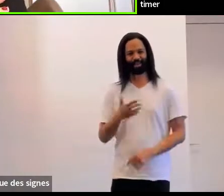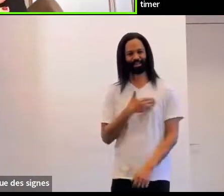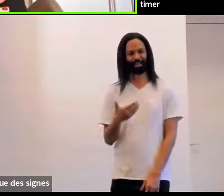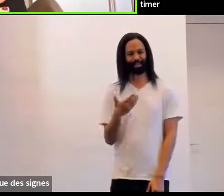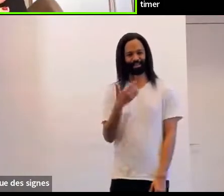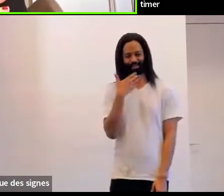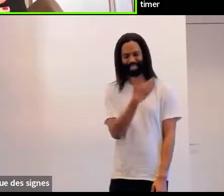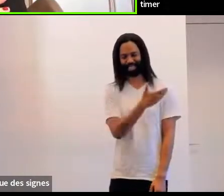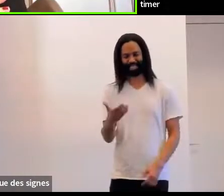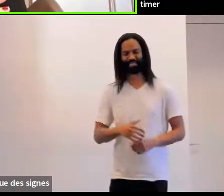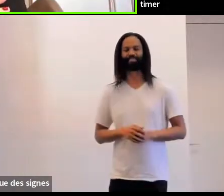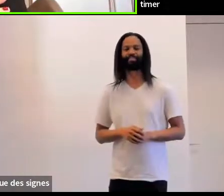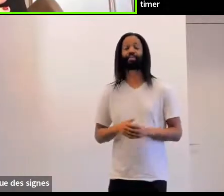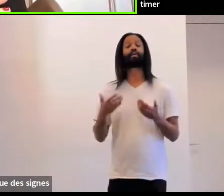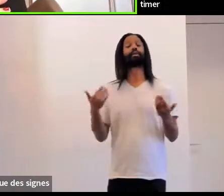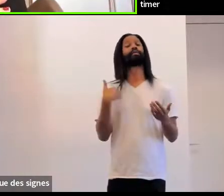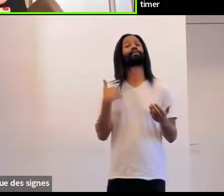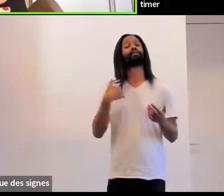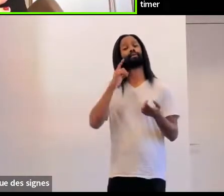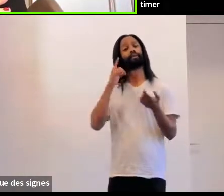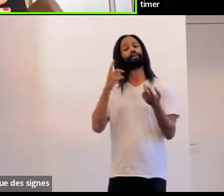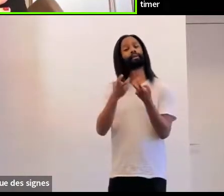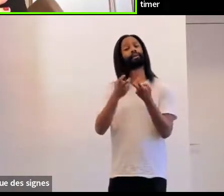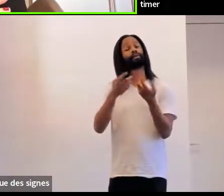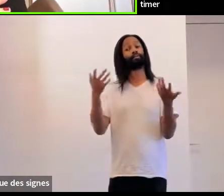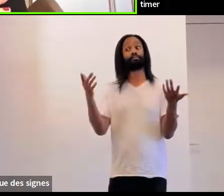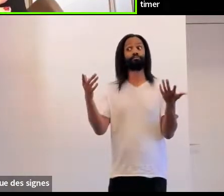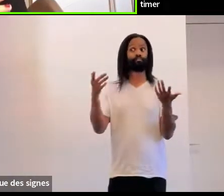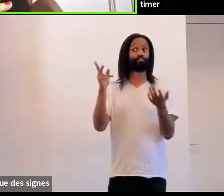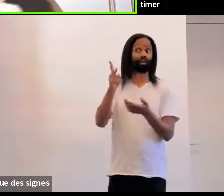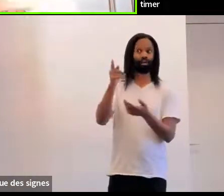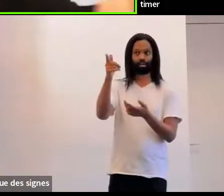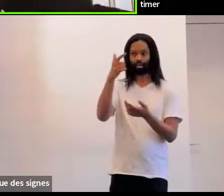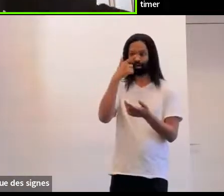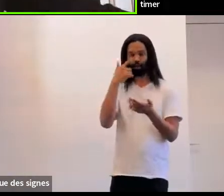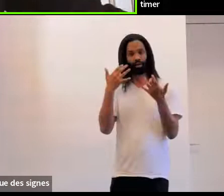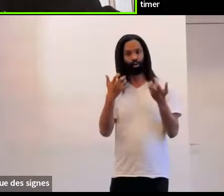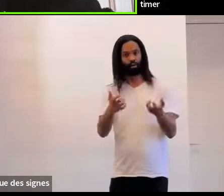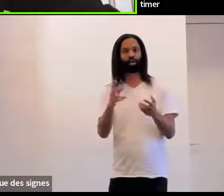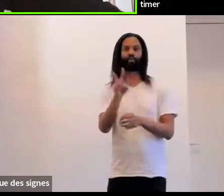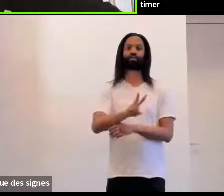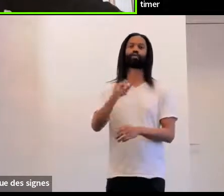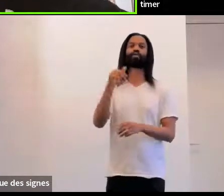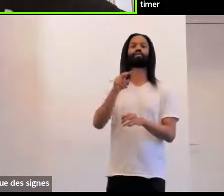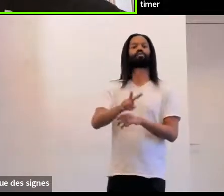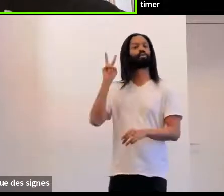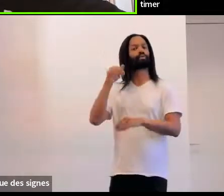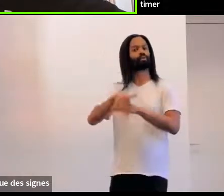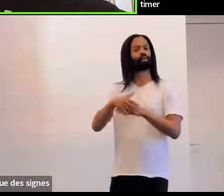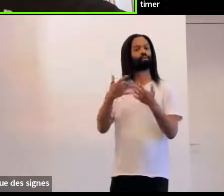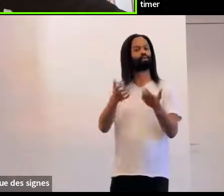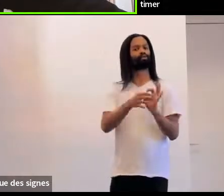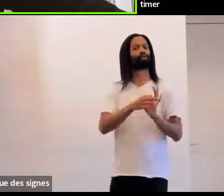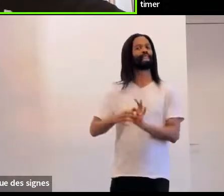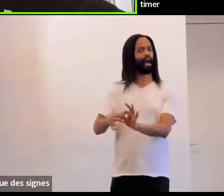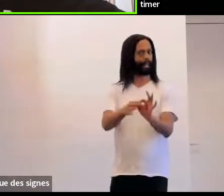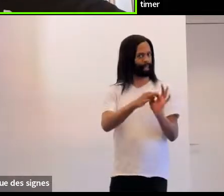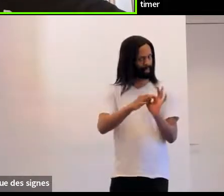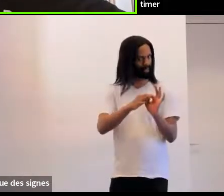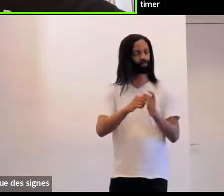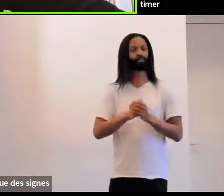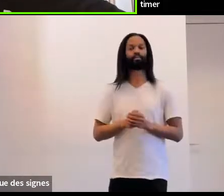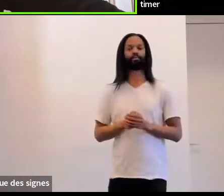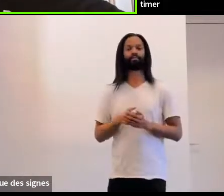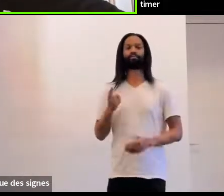sur l'exemple parisien, déployer la nuit de la solidarité vendredi soir dernier. Notre groupe adhère